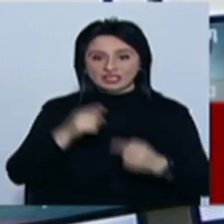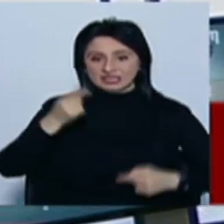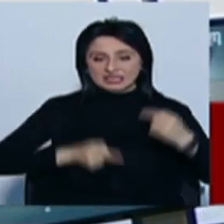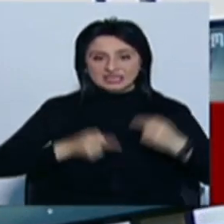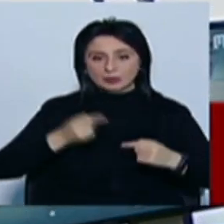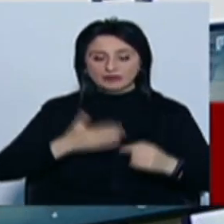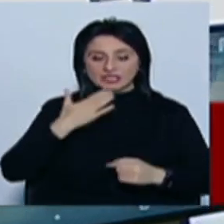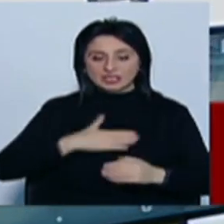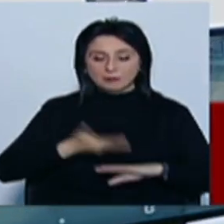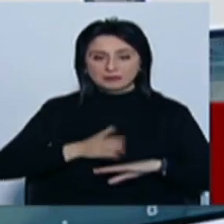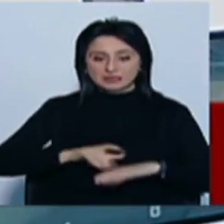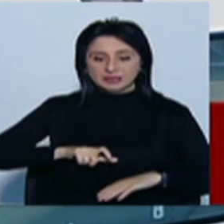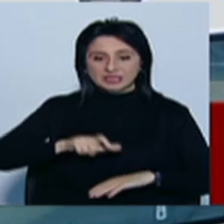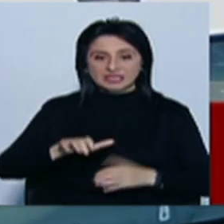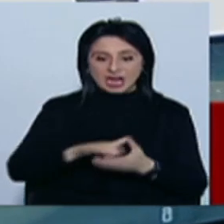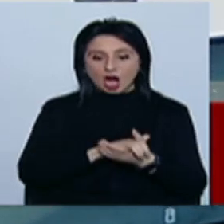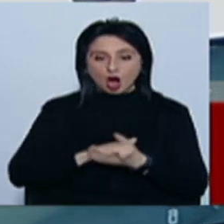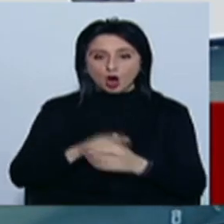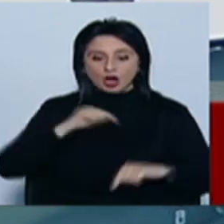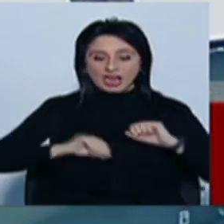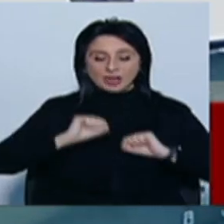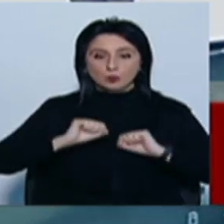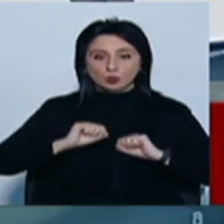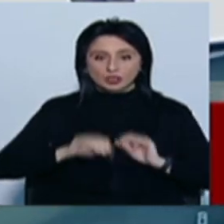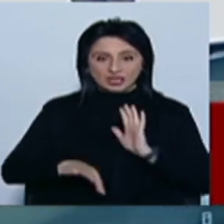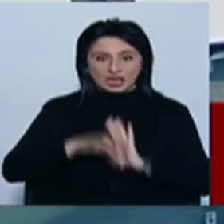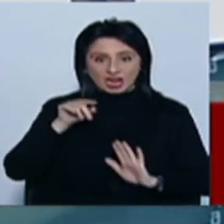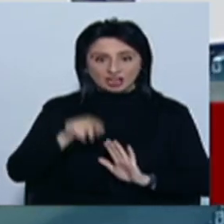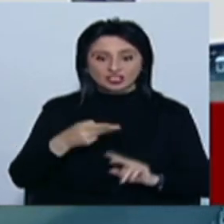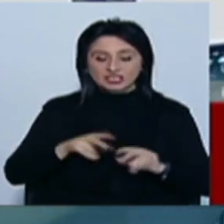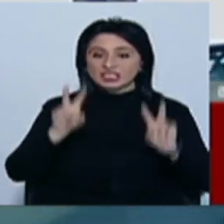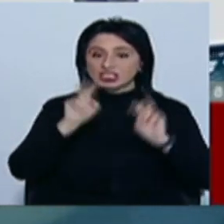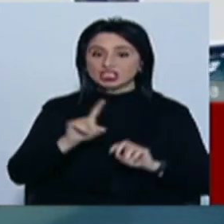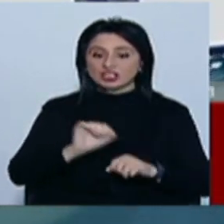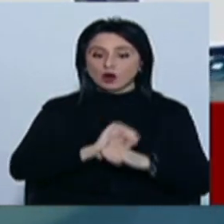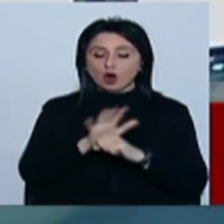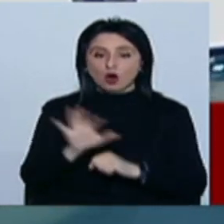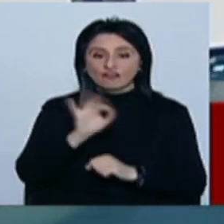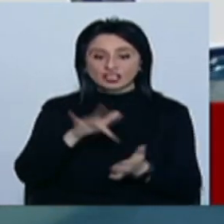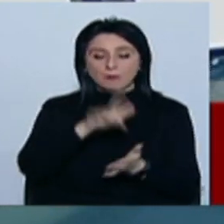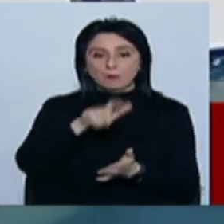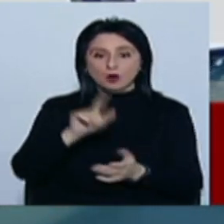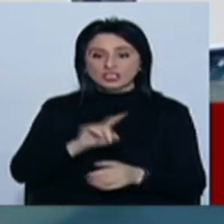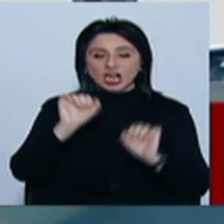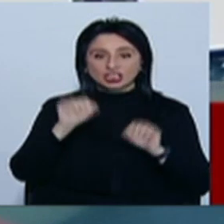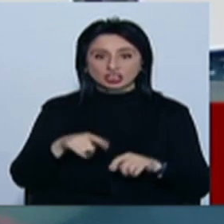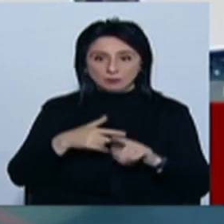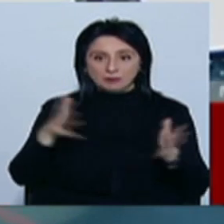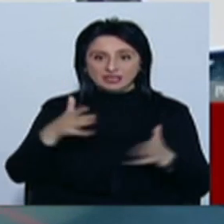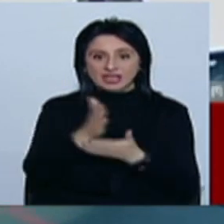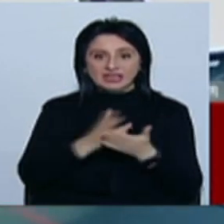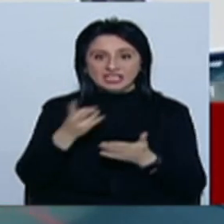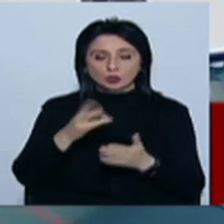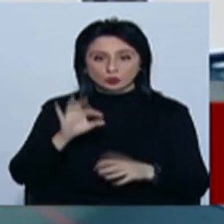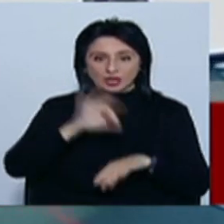საბრძოლველად საკმაოდ მძიმე გზა კოლექტიური იმუნიტეტის შექმნა აირჩია. ეს იმას ნიშნავს, რომ COVID-19 მოსახლეობის რაც შეიძლება დიდმა ნაწილმა